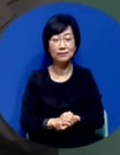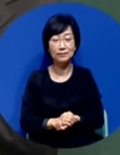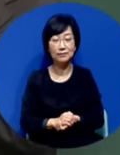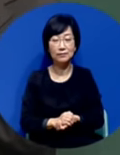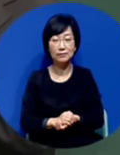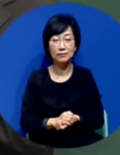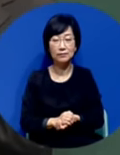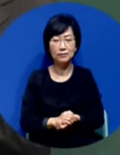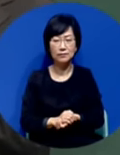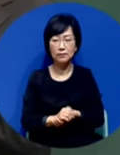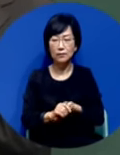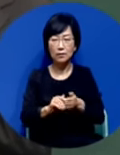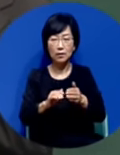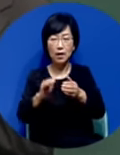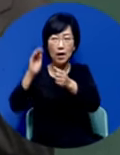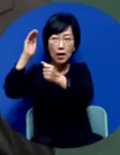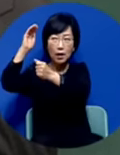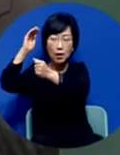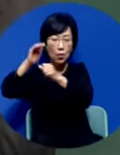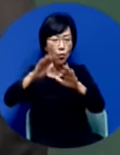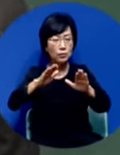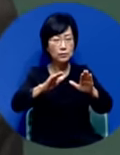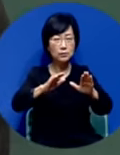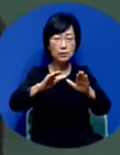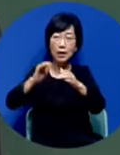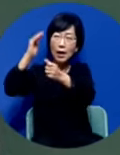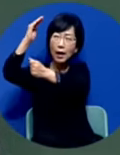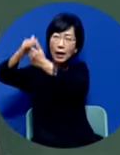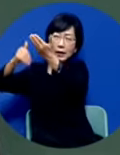필요로 하는 사람을 예비해 놓으신 겁니다.